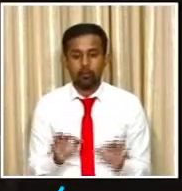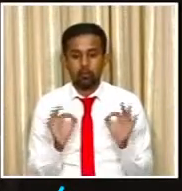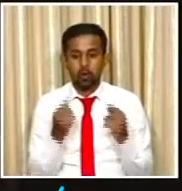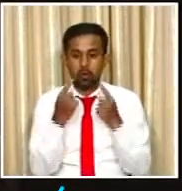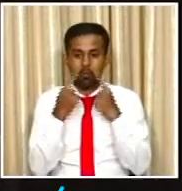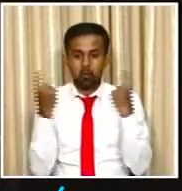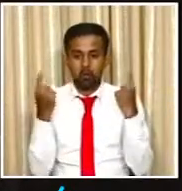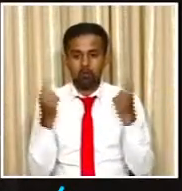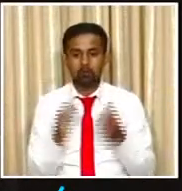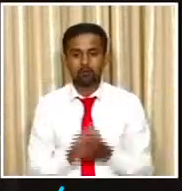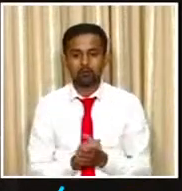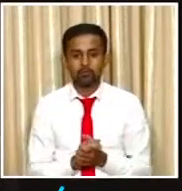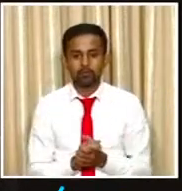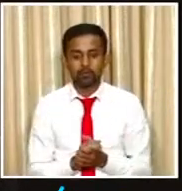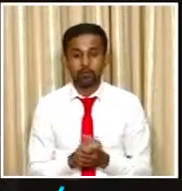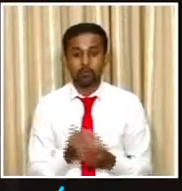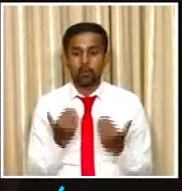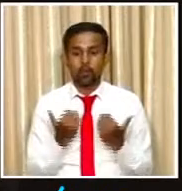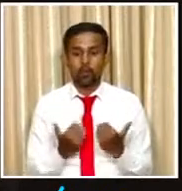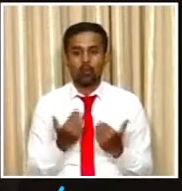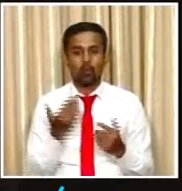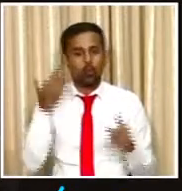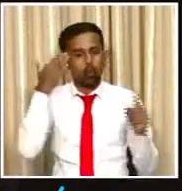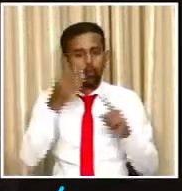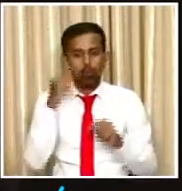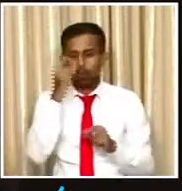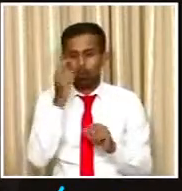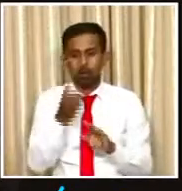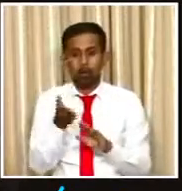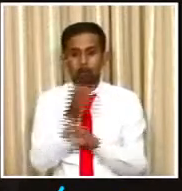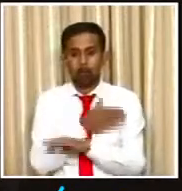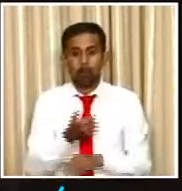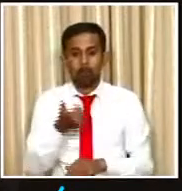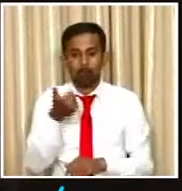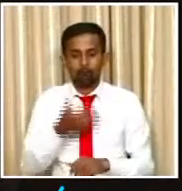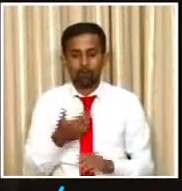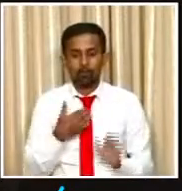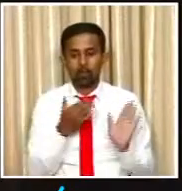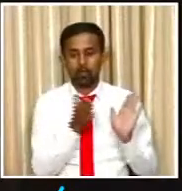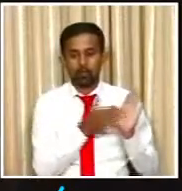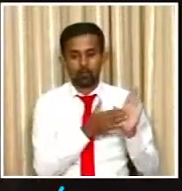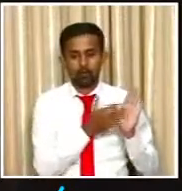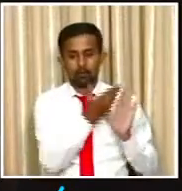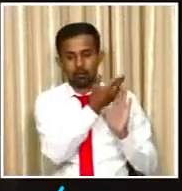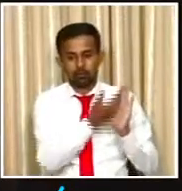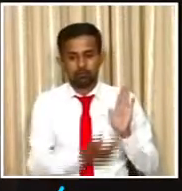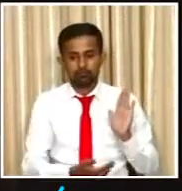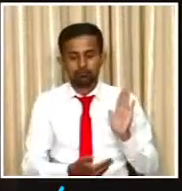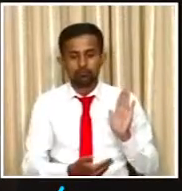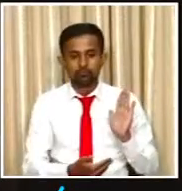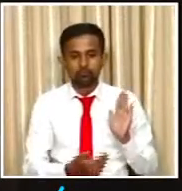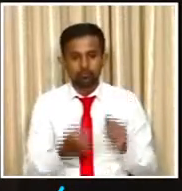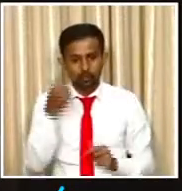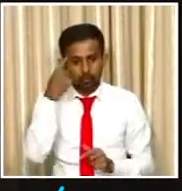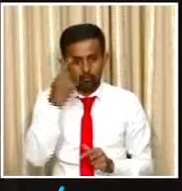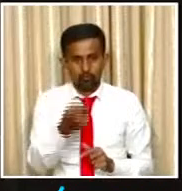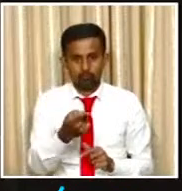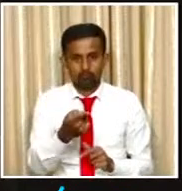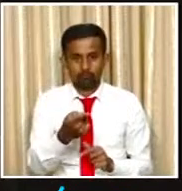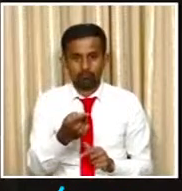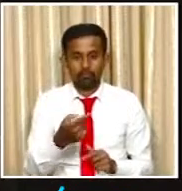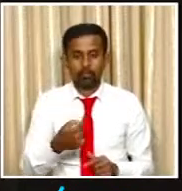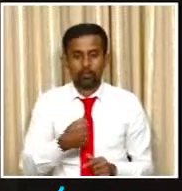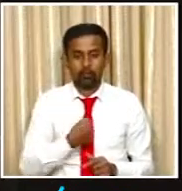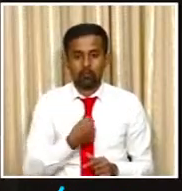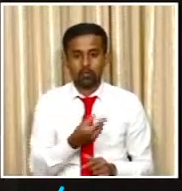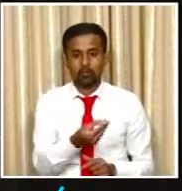ආඩම්බර වෙනවා එයින මගේ ජාතකය හොයන්න ලෑස්ති වෙන්න ඉස්සෙල්ලා ඊට වැඩිය වැදගත් දෙයක් තියෙනවා අද මගේ අතේ කියන්න මතක තියාගන්න මට